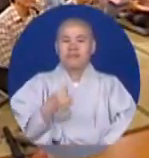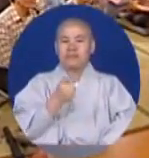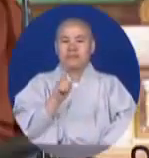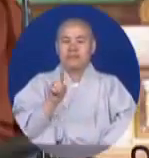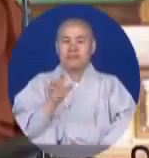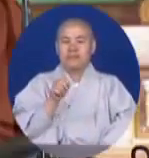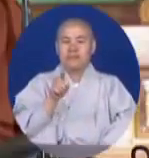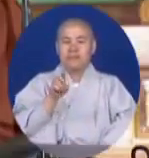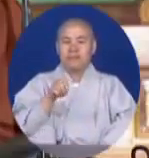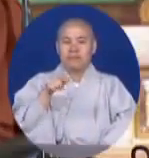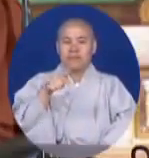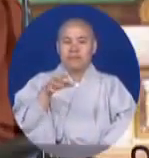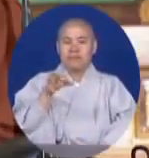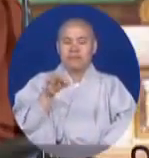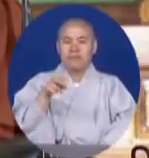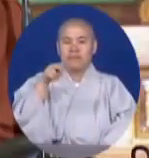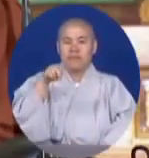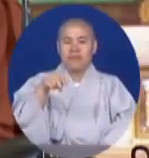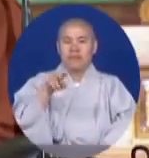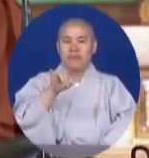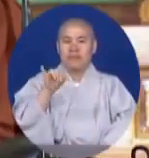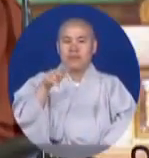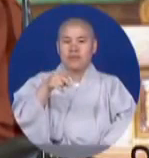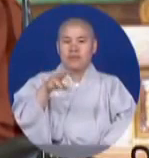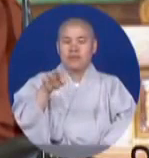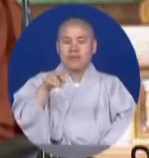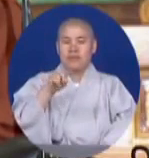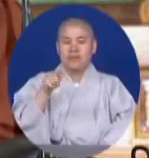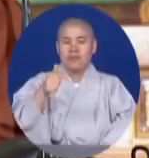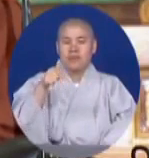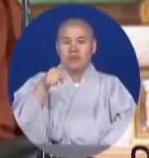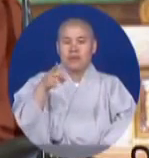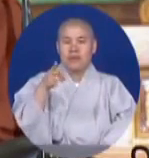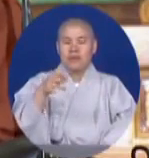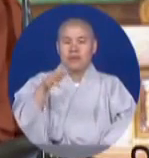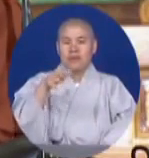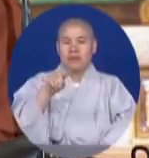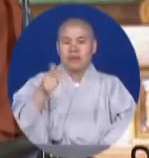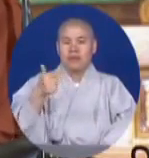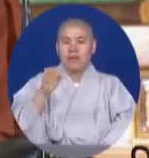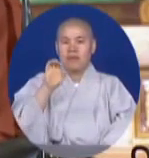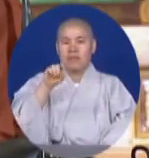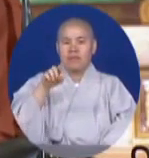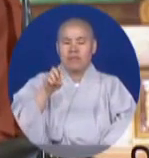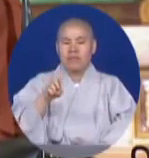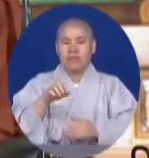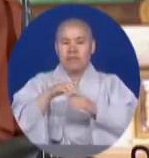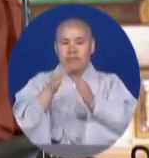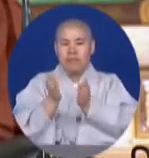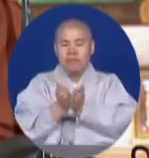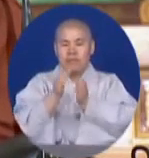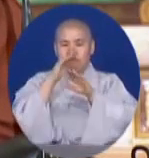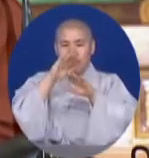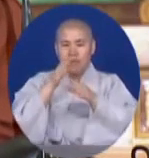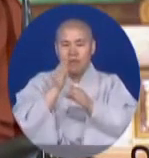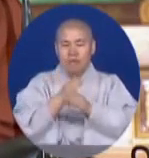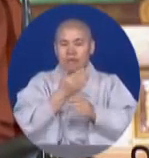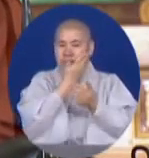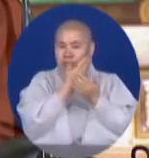화엄경 수미정상 계찬품 아주 중요한 개성이 많이 있는 품입니다.